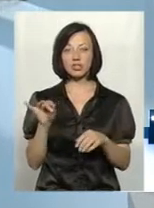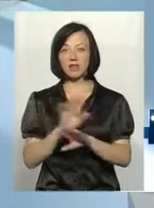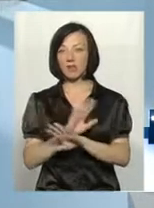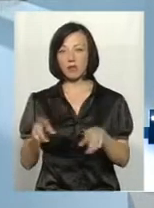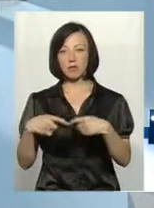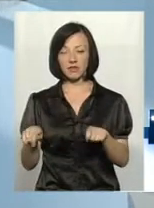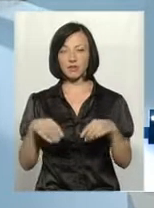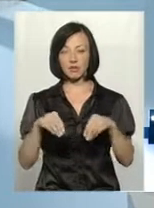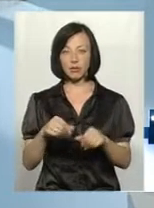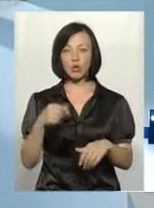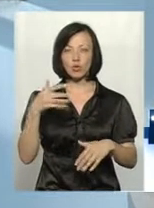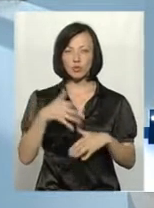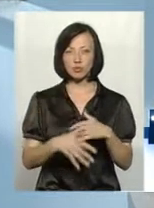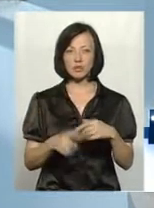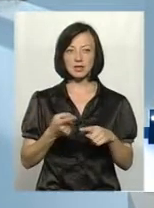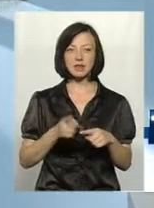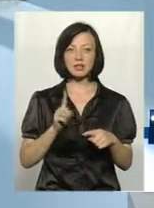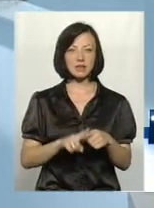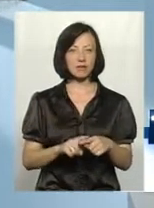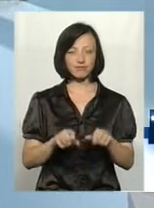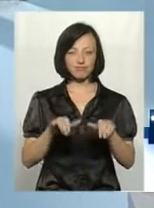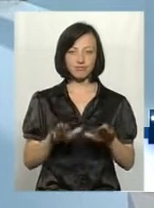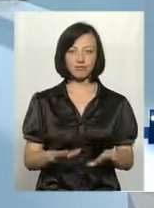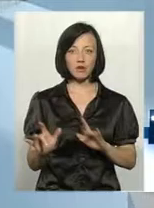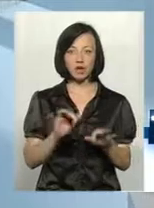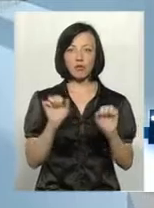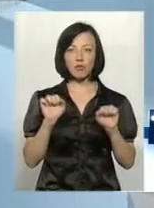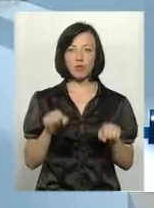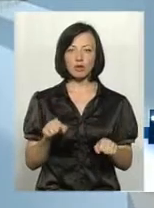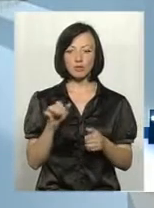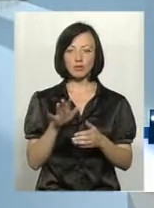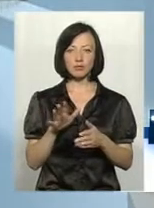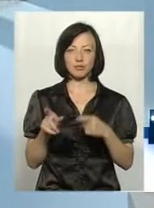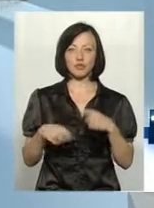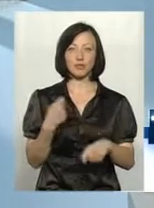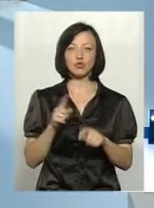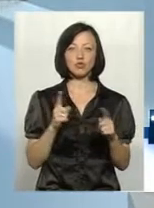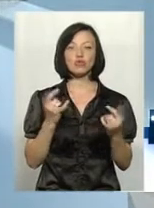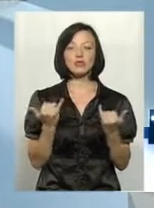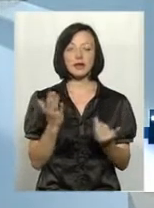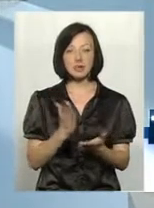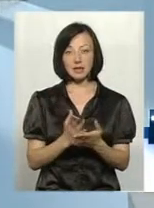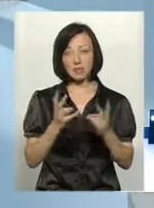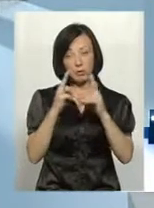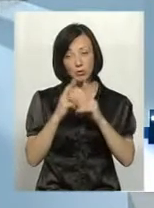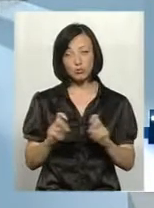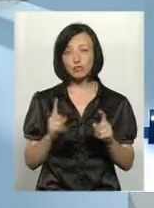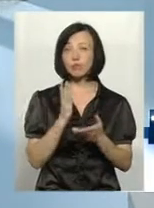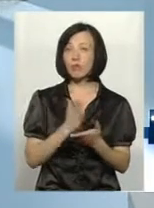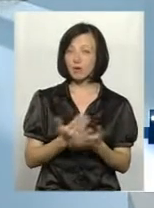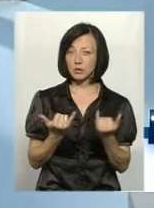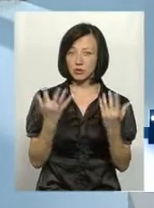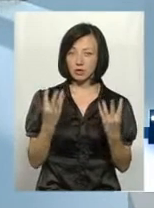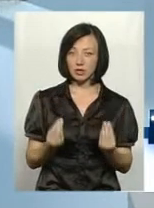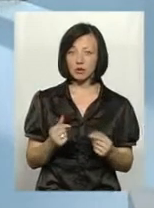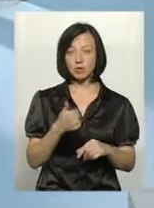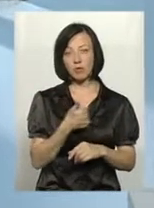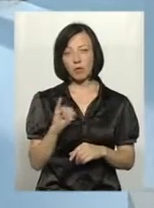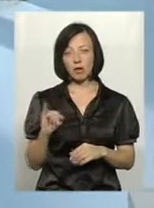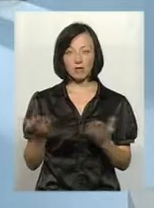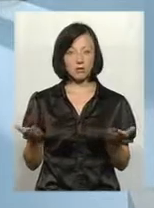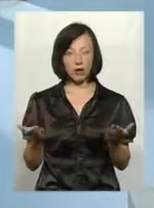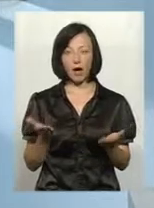продавати землю, ми розуміємо, що це дуже рішучий крок, який може в певній мірі дестабілізувати те, що є. Треба проаналізувати, а що ми маємо на сьогоднішній день, це добре чи